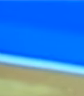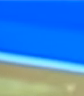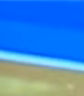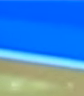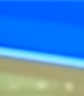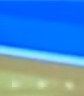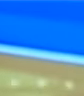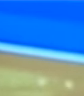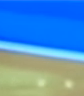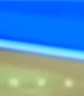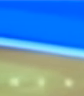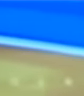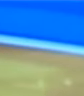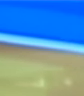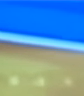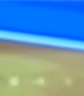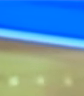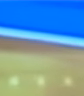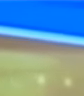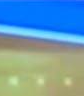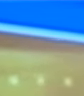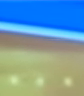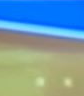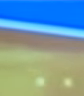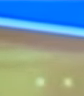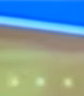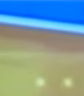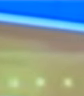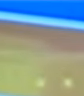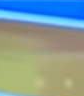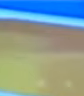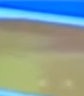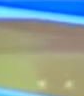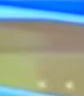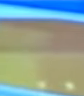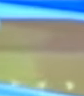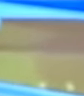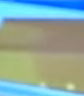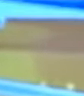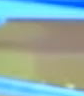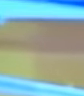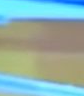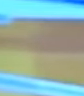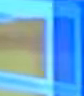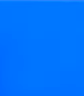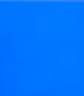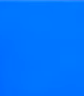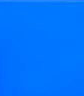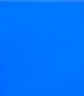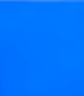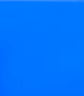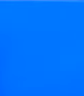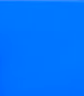Сегодня в Южно-Казахстанской области в рамках духовного возрождения состоялось расширенное заседание с участием представителей Совета матерей